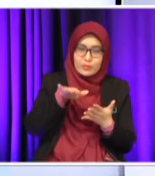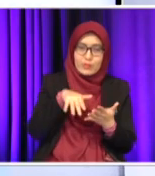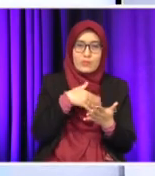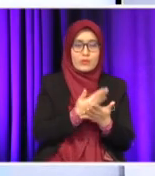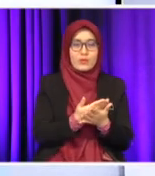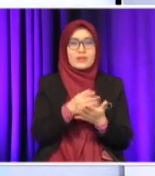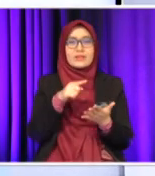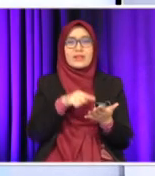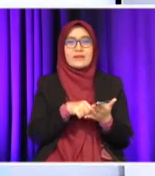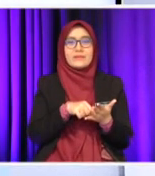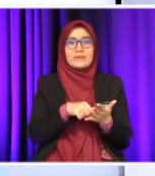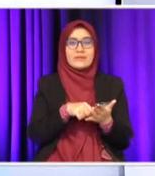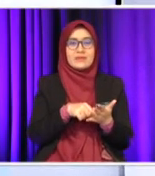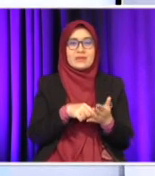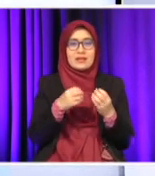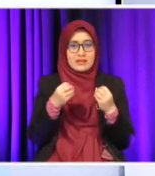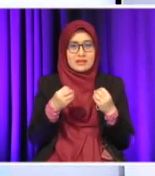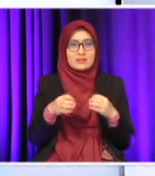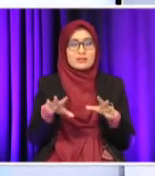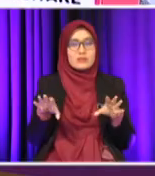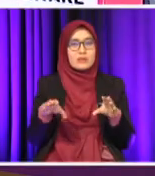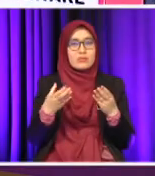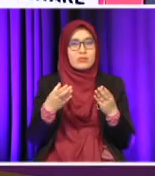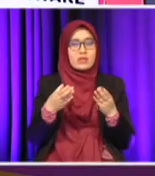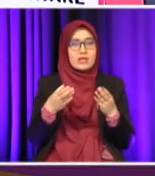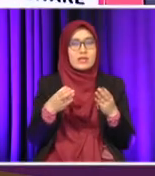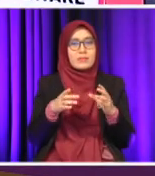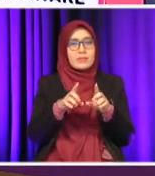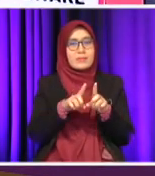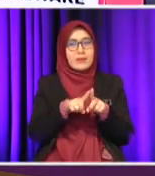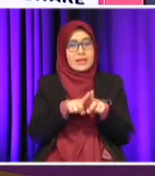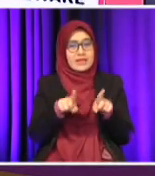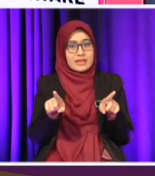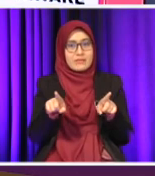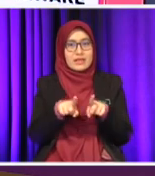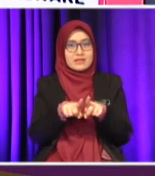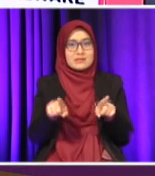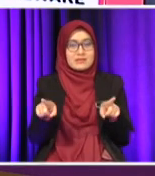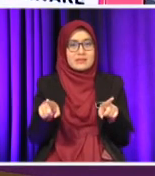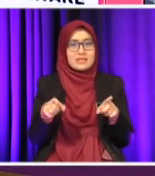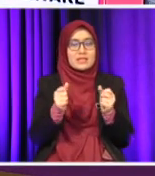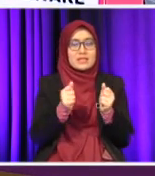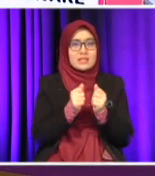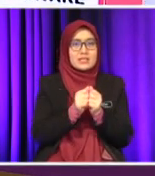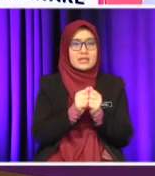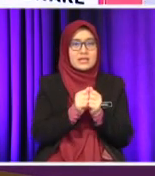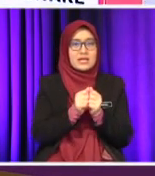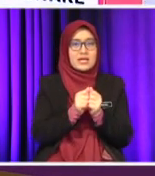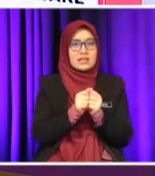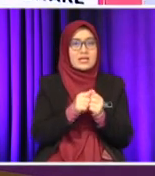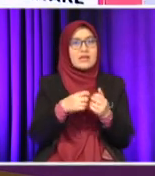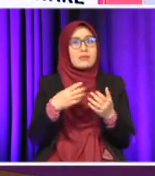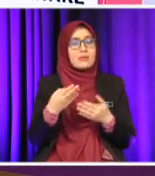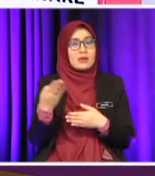sudah membuat beberapa perbandinganlah dengan produk-produk sebelum ini Oke jadi saya tambah sedikit lagi dengan